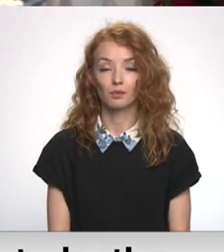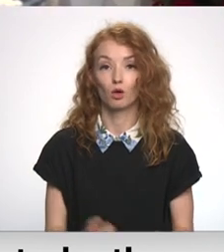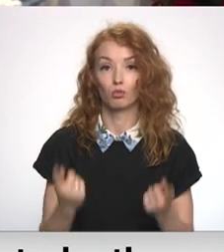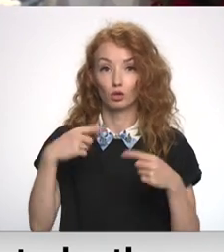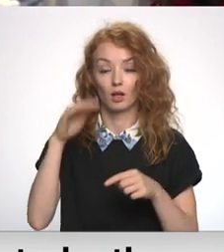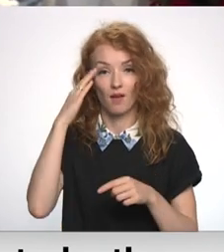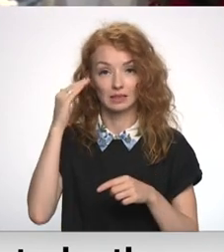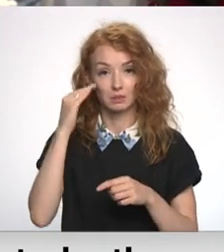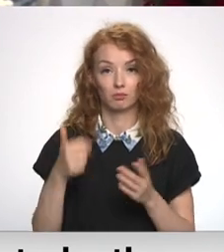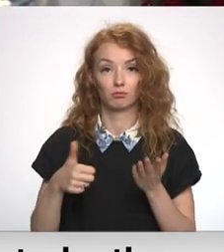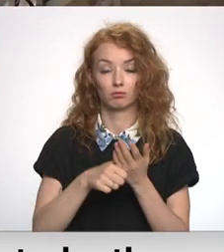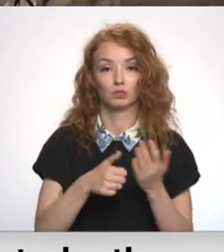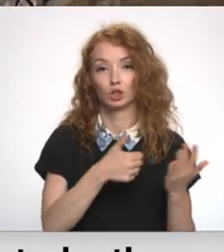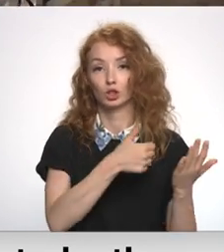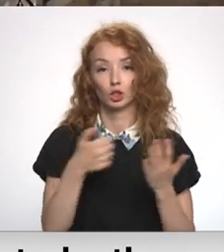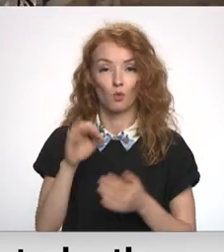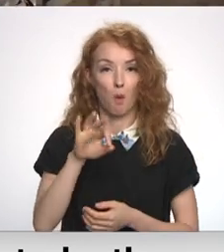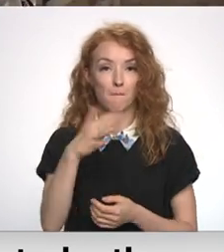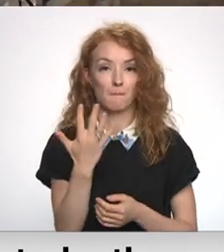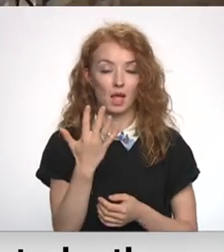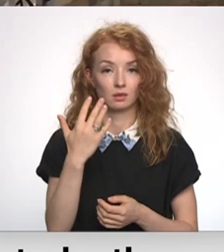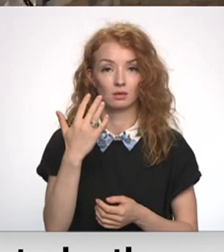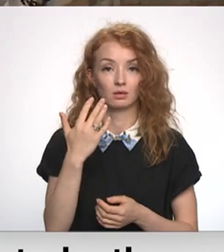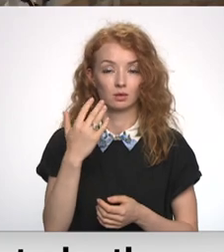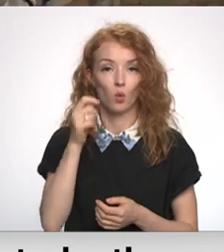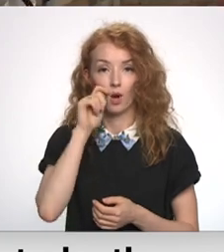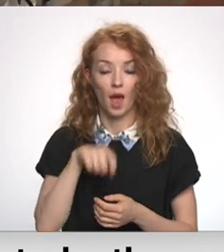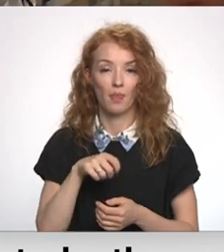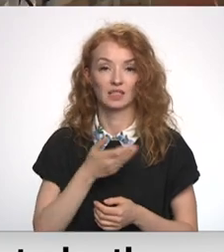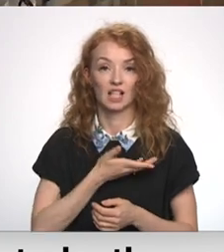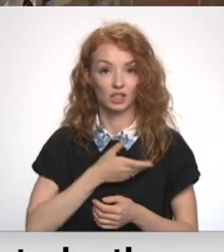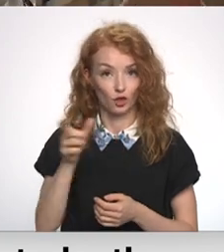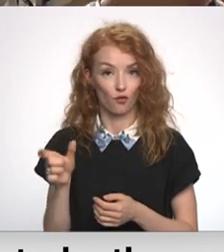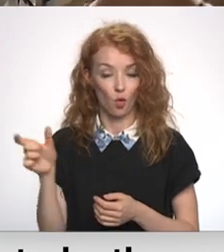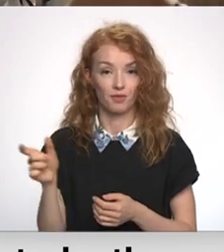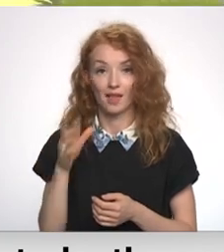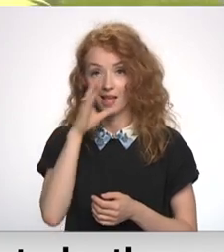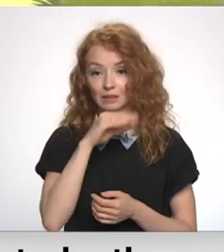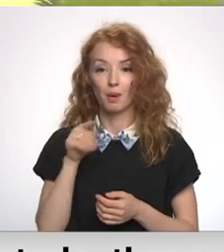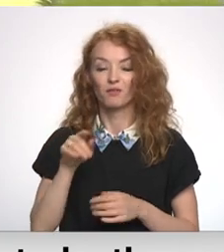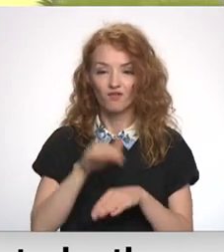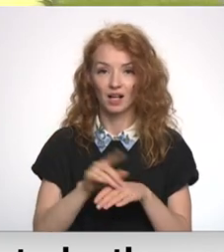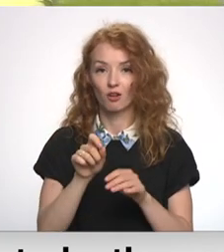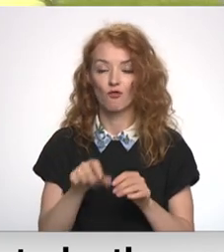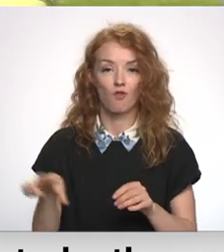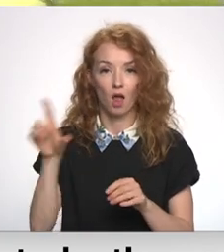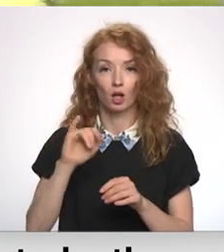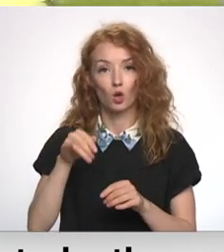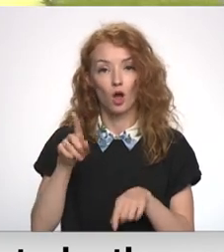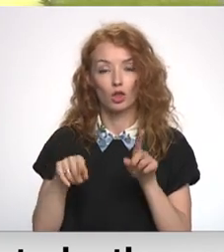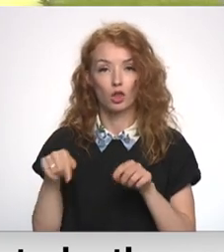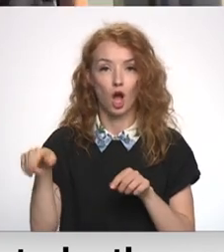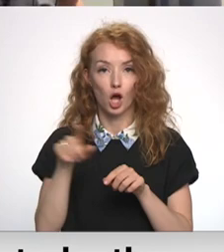Šobrīd Ventspilī ir reģistrēts 605 no Ukrainas iebraukušie civiliedzīvotāji. Iespējams, Ukraiņi ir vairāk, jo kāds pilsētā uzturas